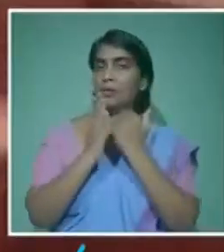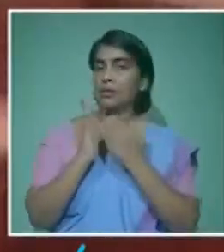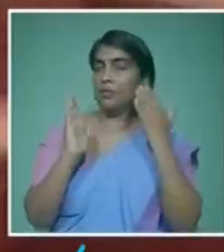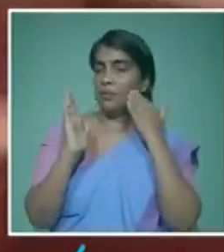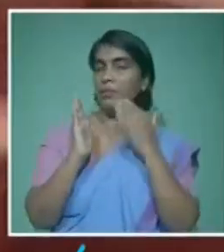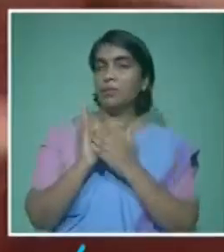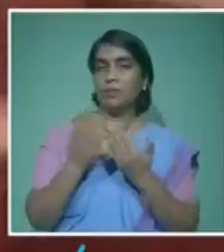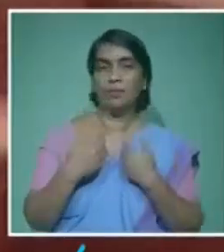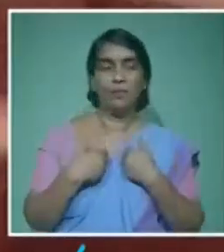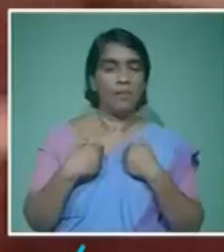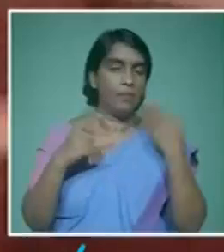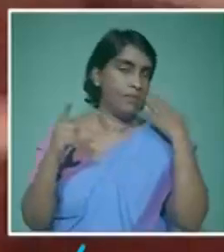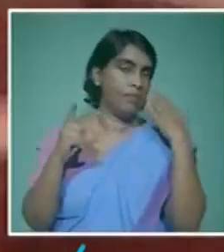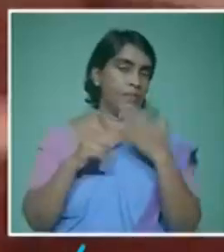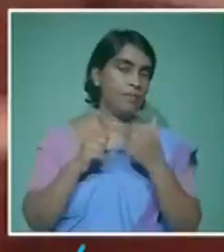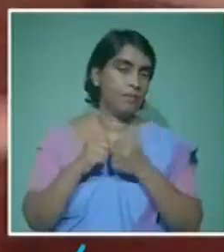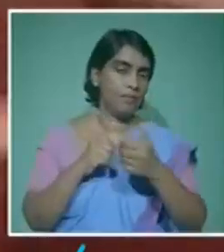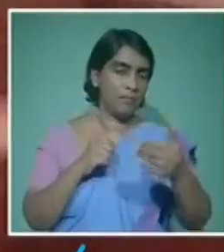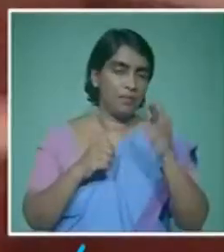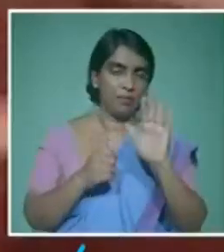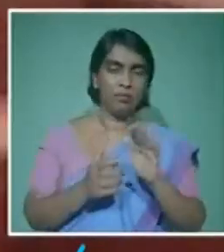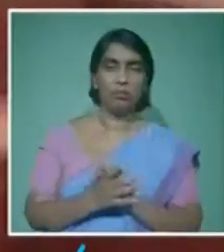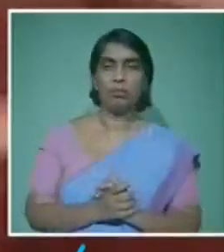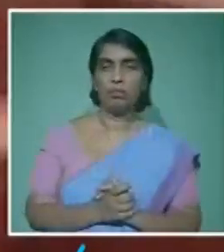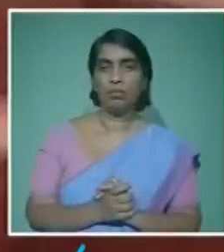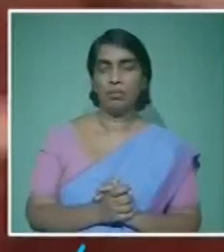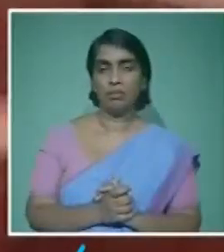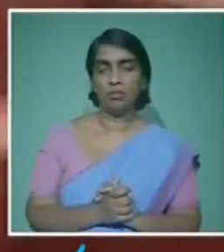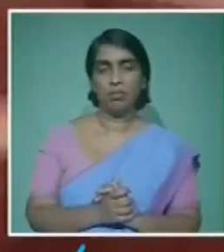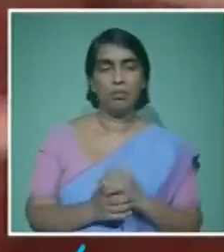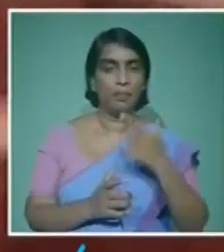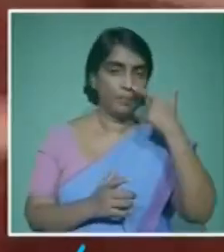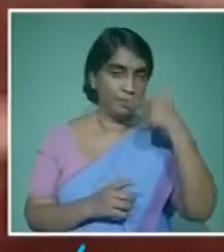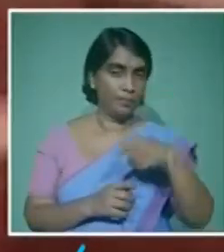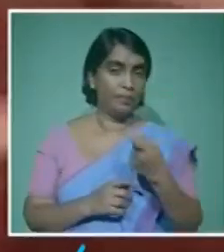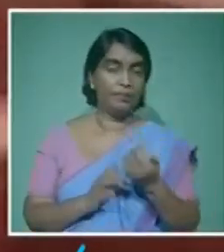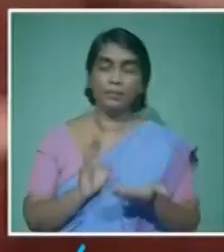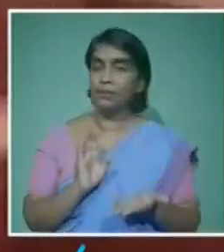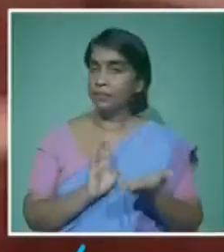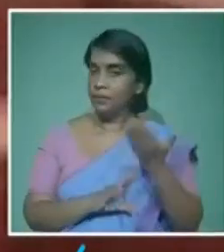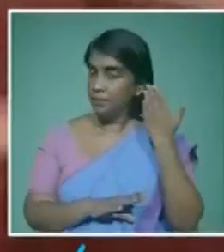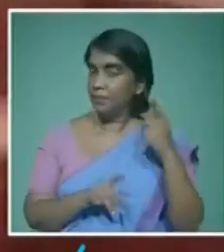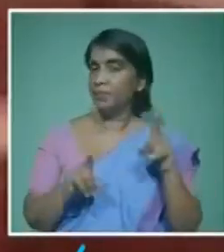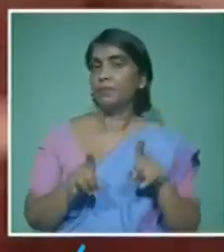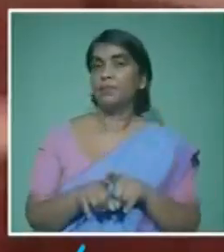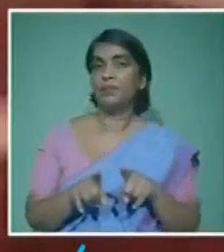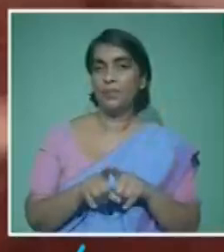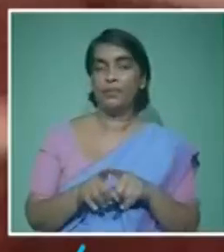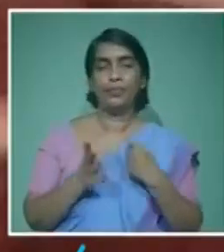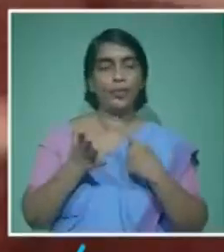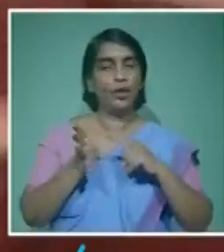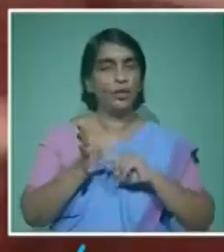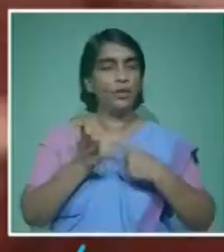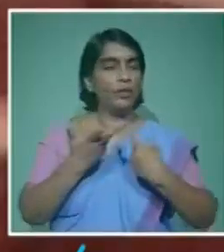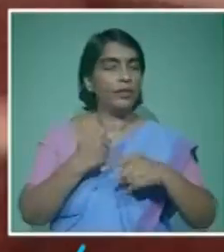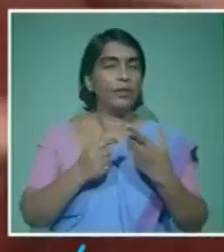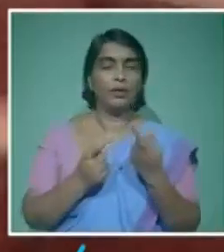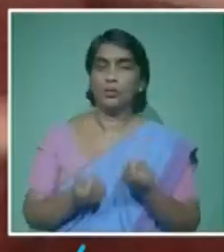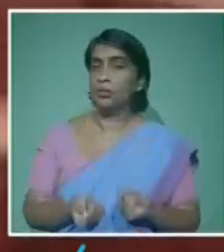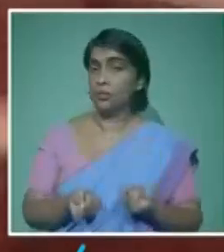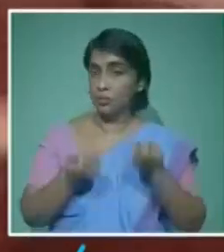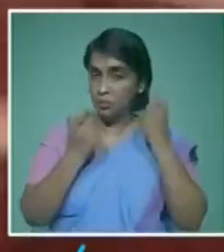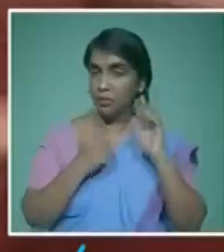எரிபொருளின் விலையேற்றம் மற்றும் இதர உள்ளீடுகள் விலையேற்றம் என்பன குறிப்பிடத்தக்க தாக்கத்தினை உண்டு பண்ணி வருவதை மறக்க